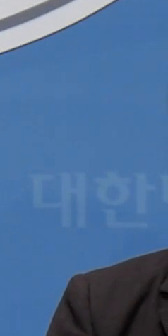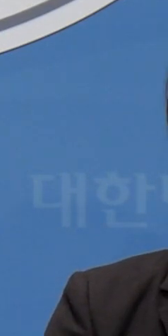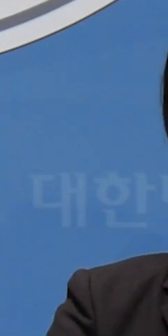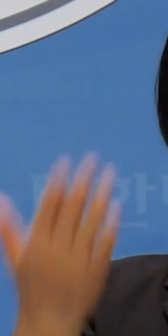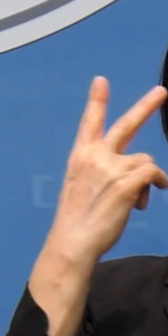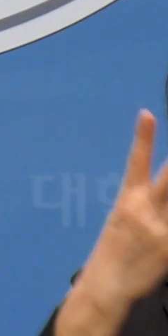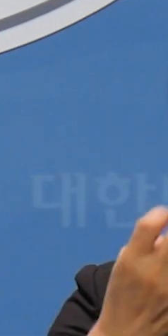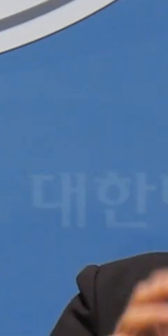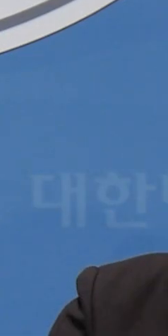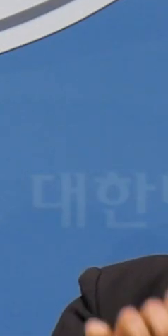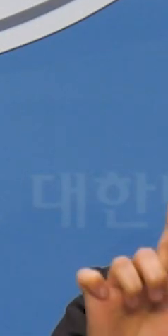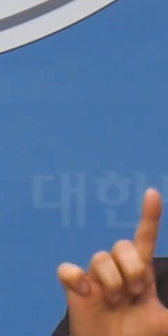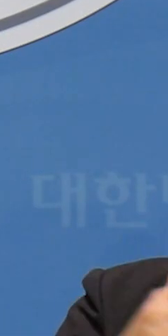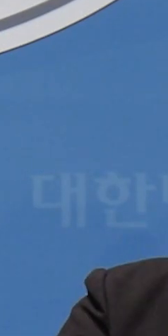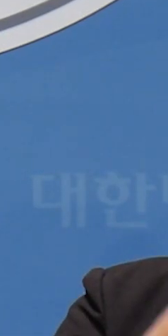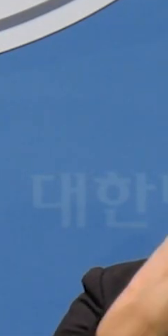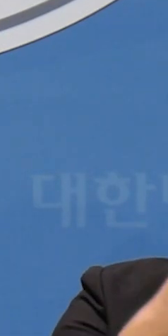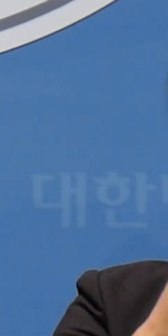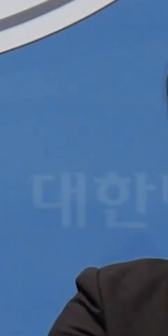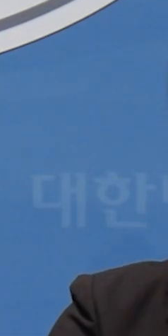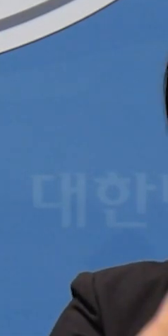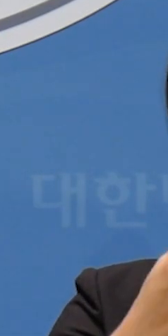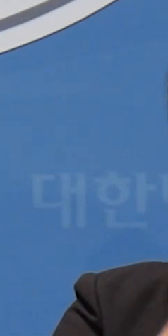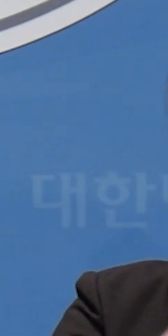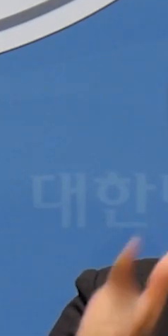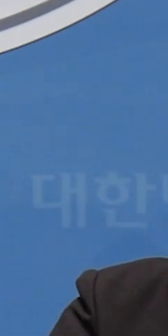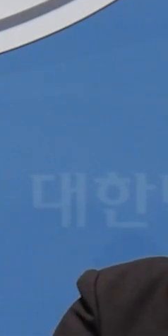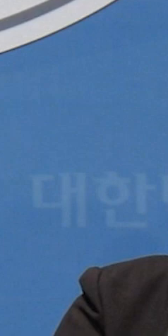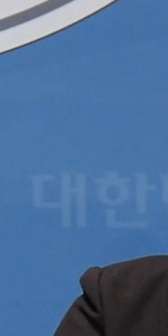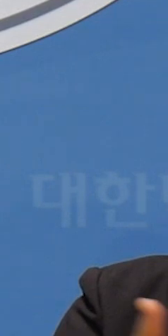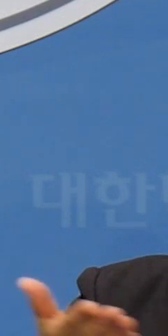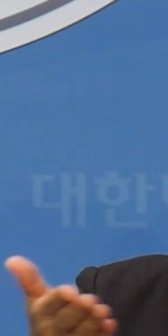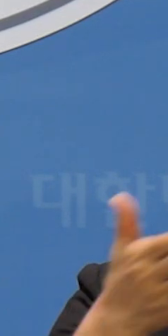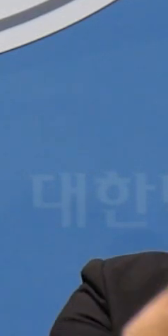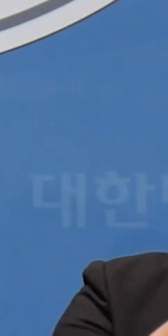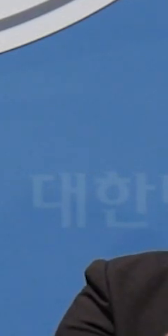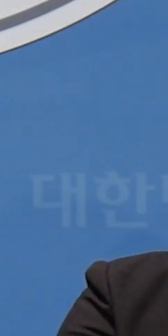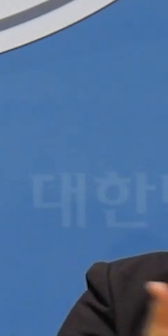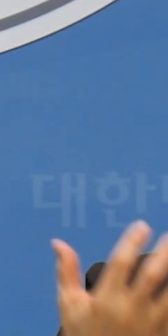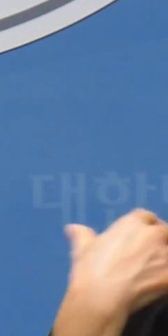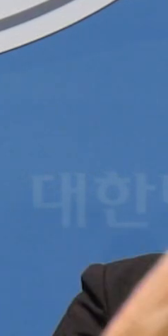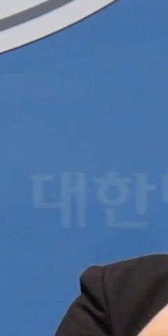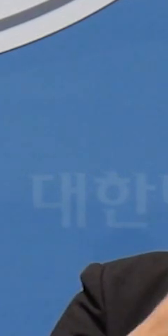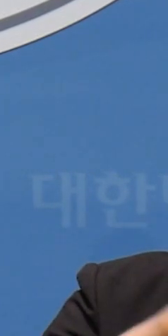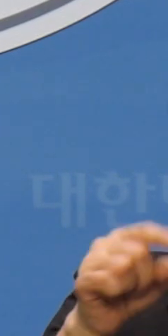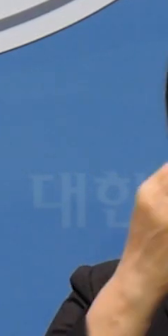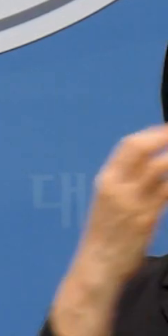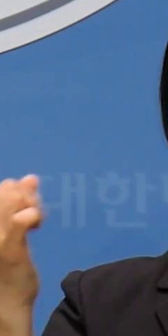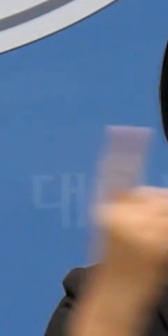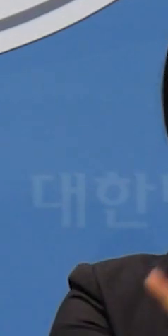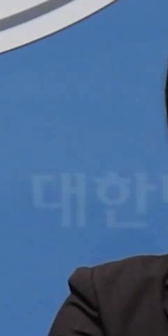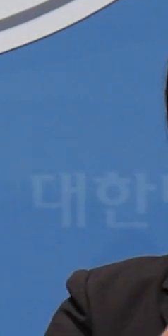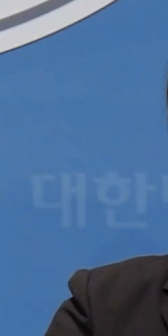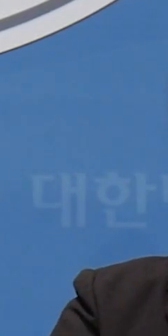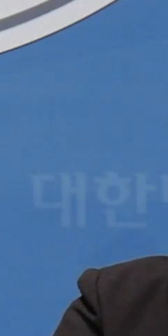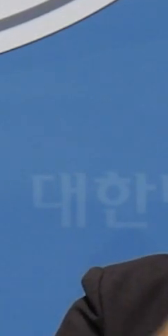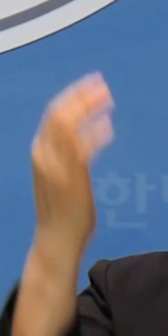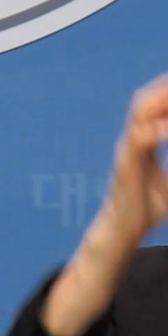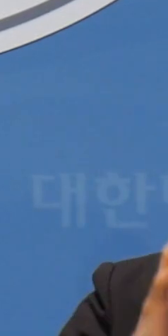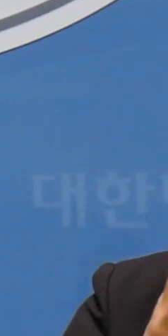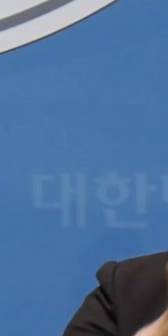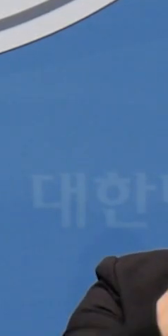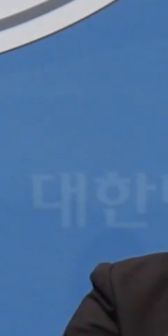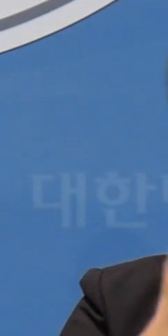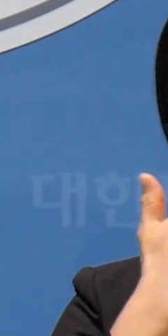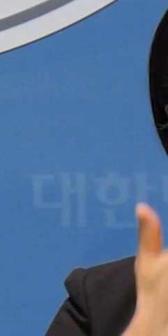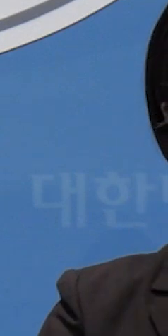지난 23년간 언론인으로서 소명을 다해왔던 저는 정치 혁신을 통해 대한민국의 지속